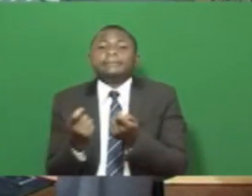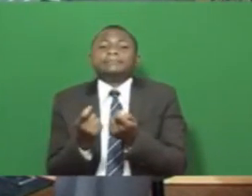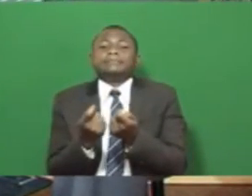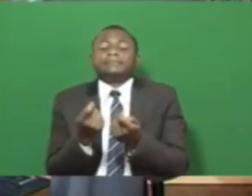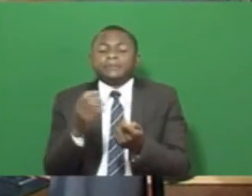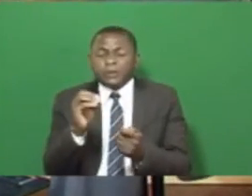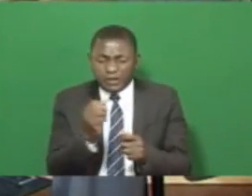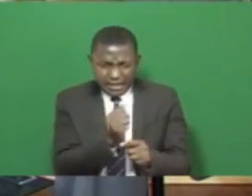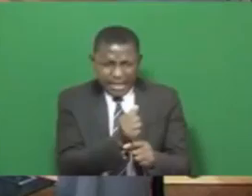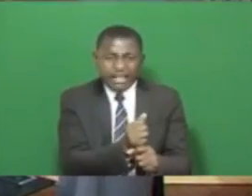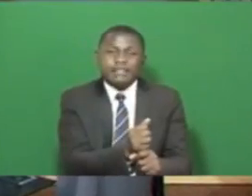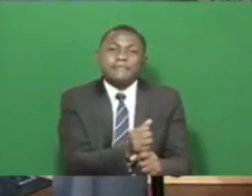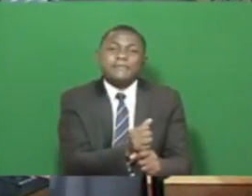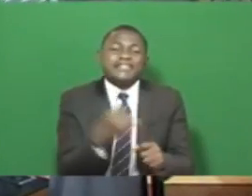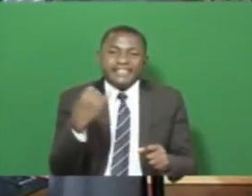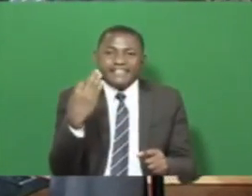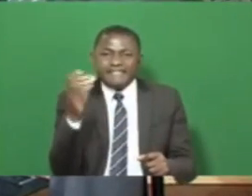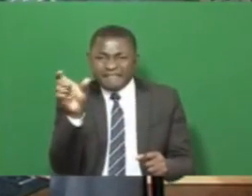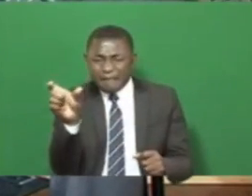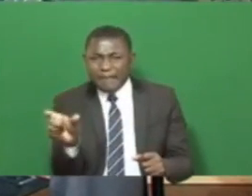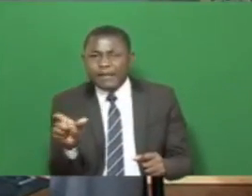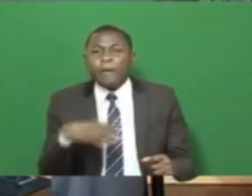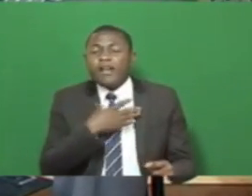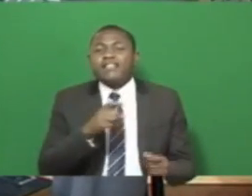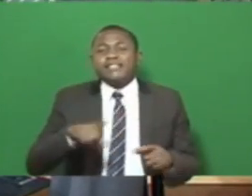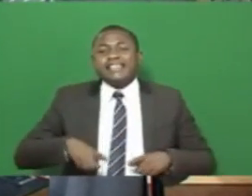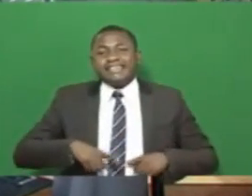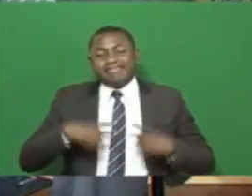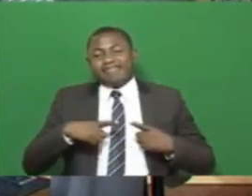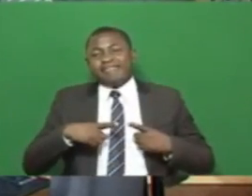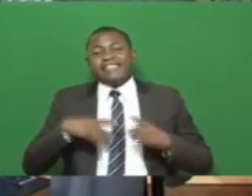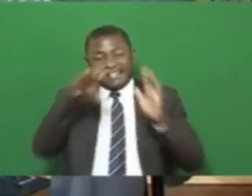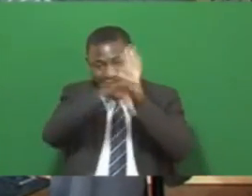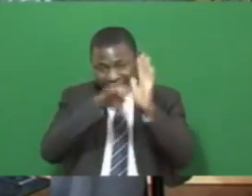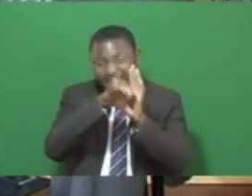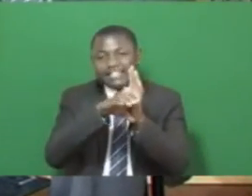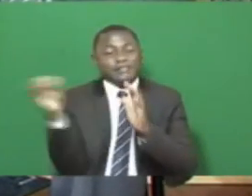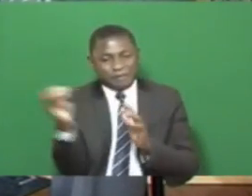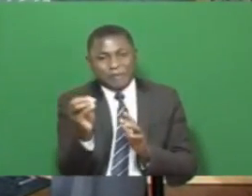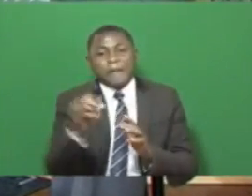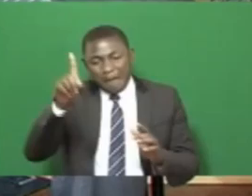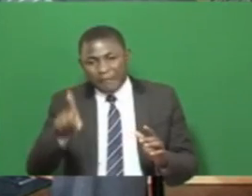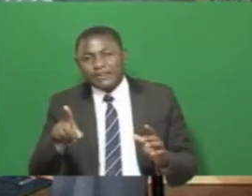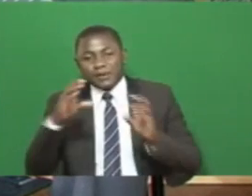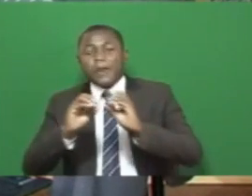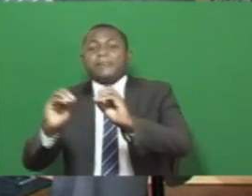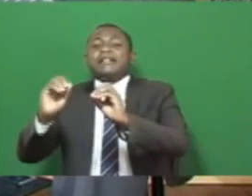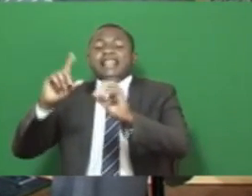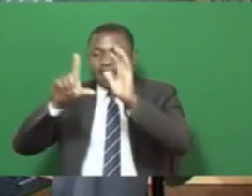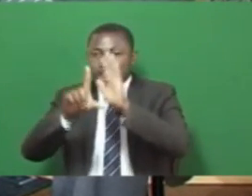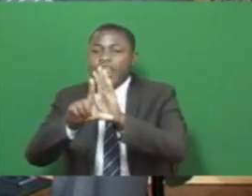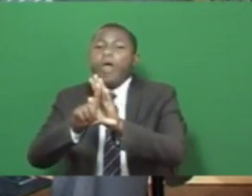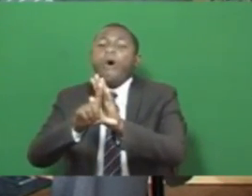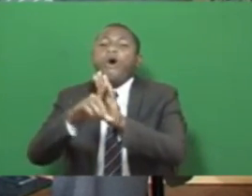Yeah. Because zveshuwa ndakambopa muenzaniso wekuti kuti ugare zvakanaka uri citizen wenyika you should be a law abiding